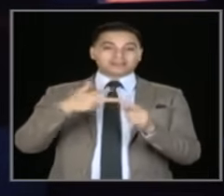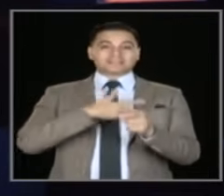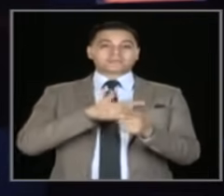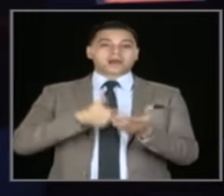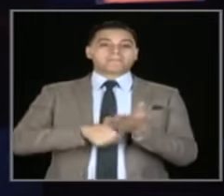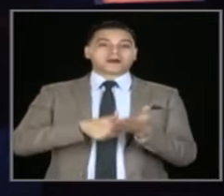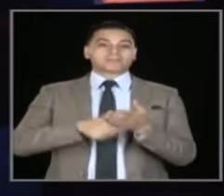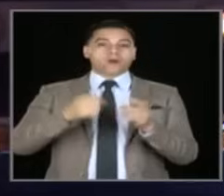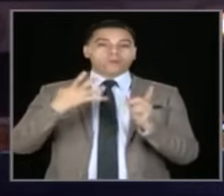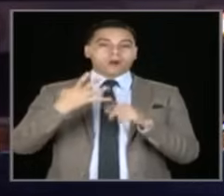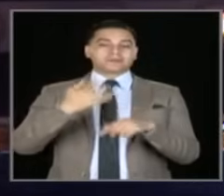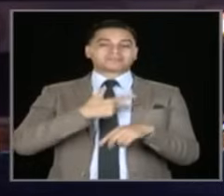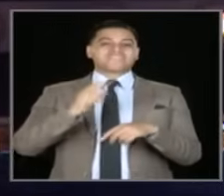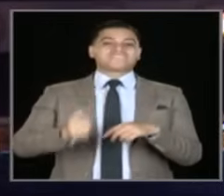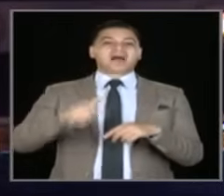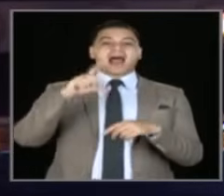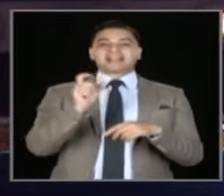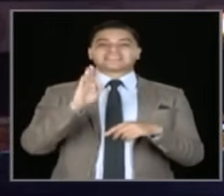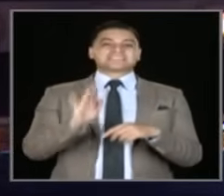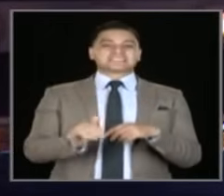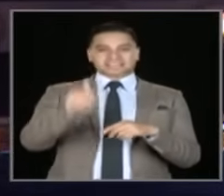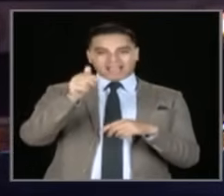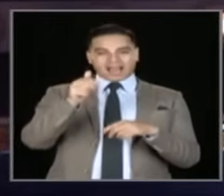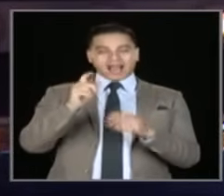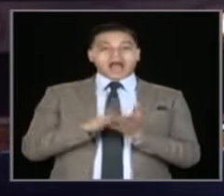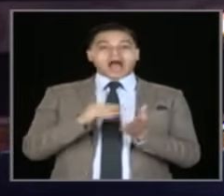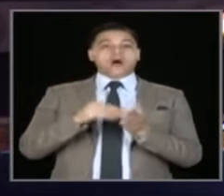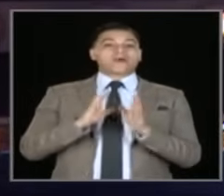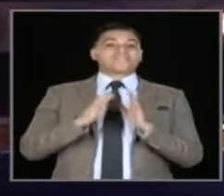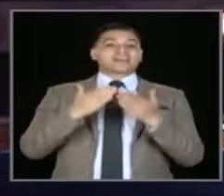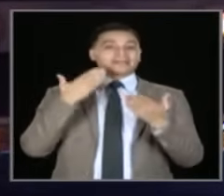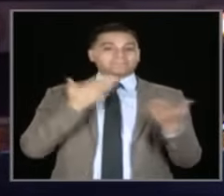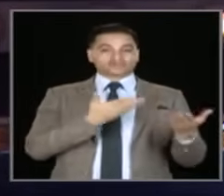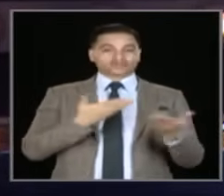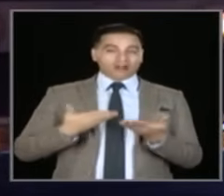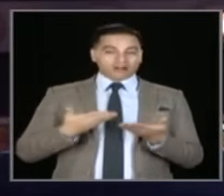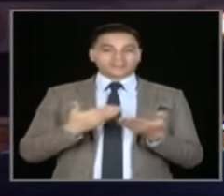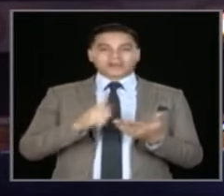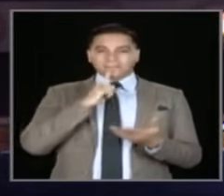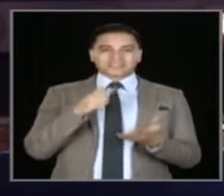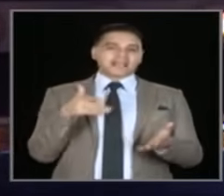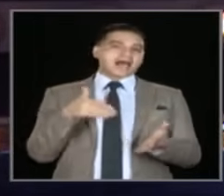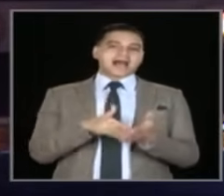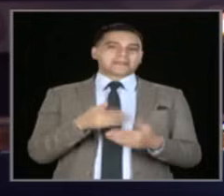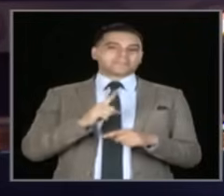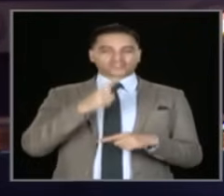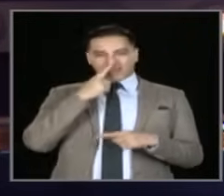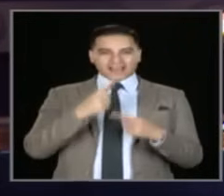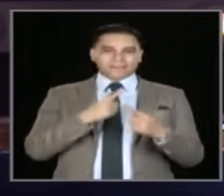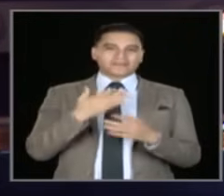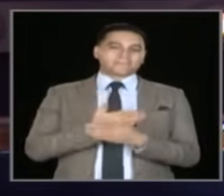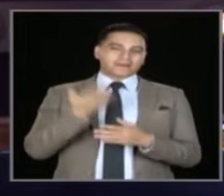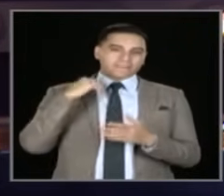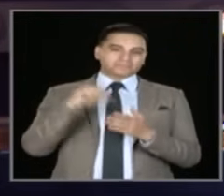الرابع فريق فالنسيا. أول فريق مشرفنا في الاستوديو للأسف الشديد ودعوا البطولة، ولكن أكيد عايزين